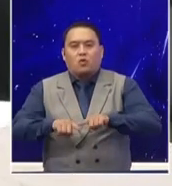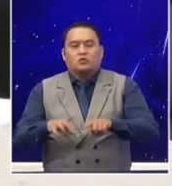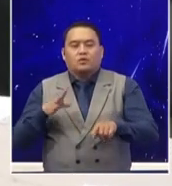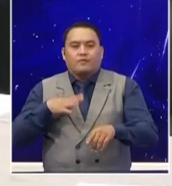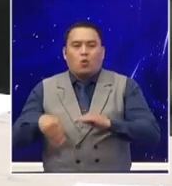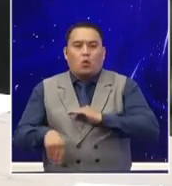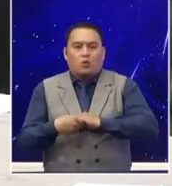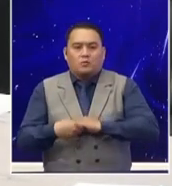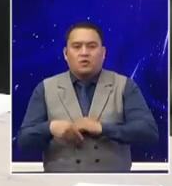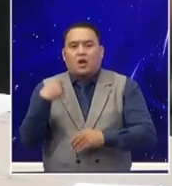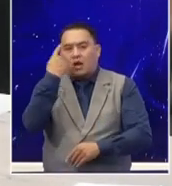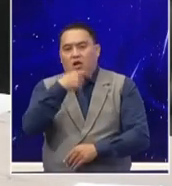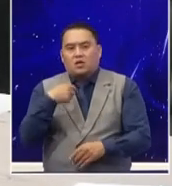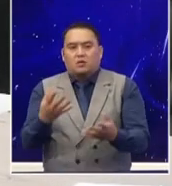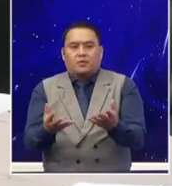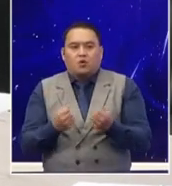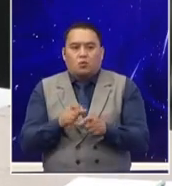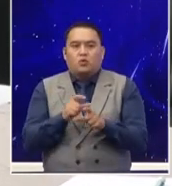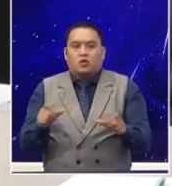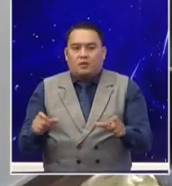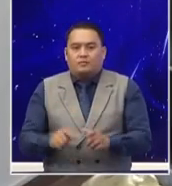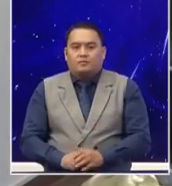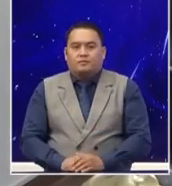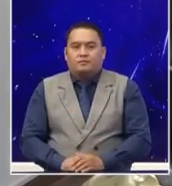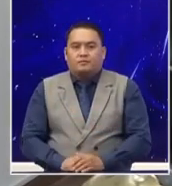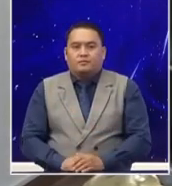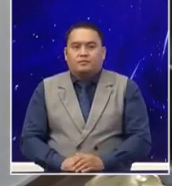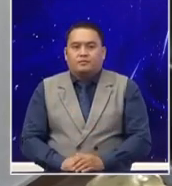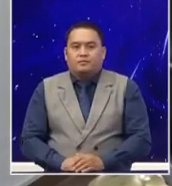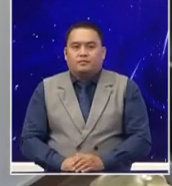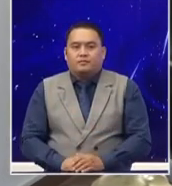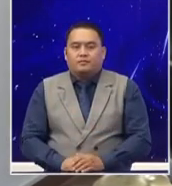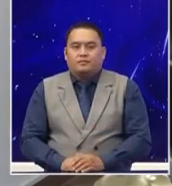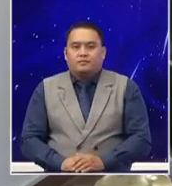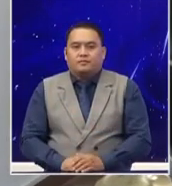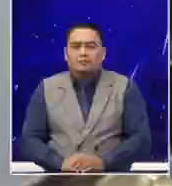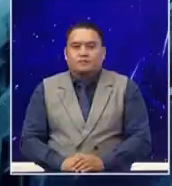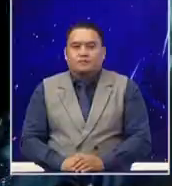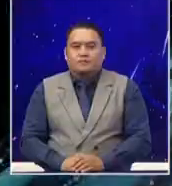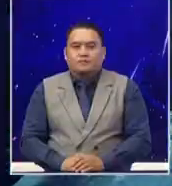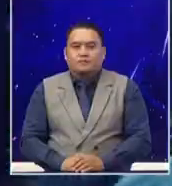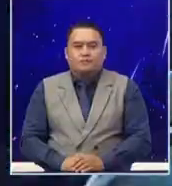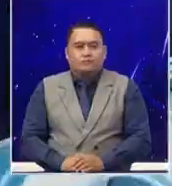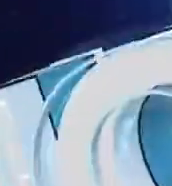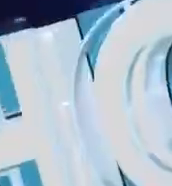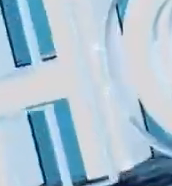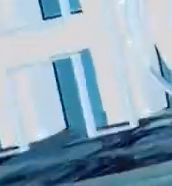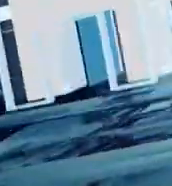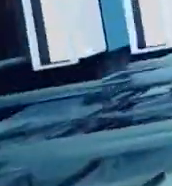противодействию коррупции лично провел прием граждан. Аделя Кжаркенова, Ерболат Антелов, телеканал ЖТСУ.